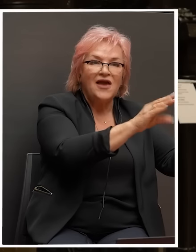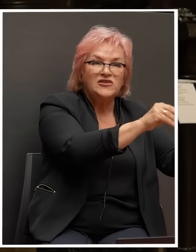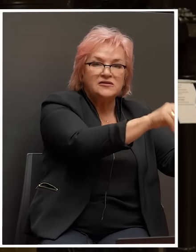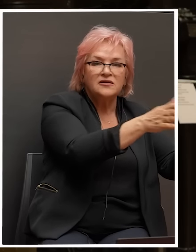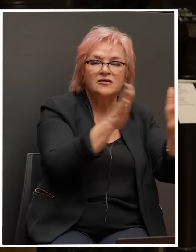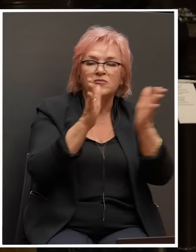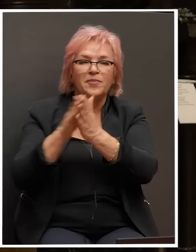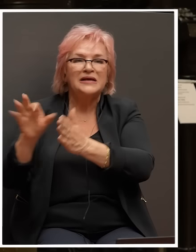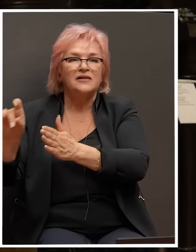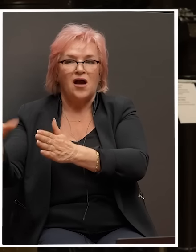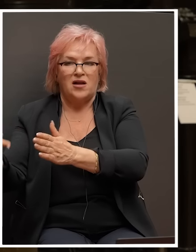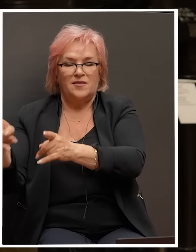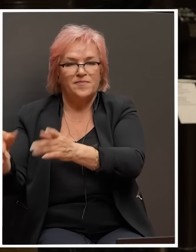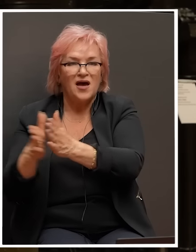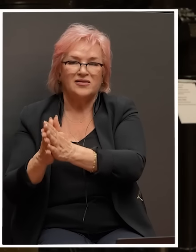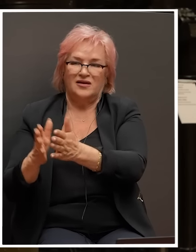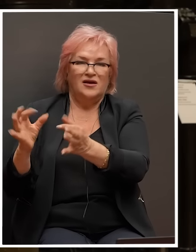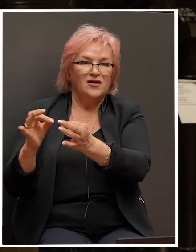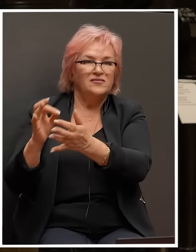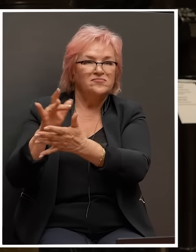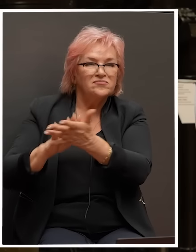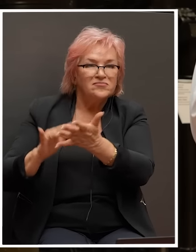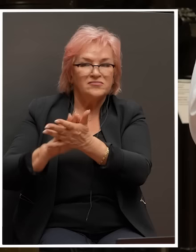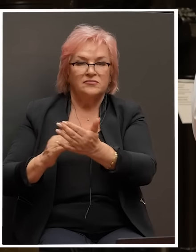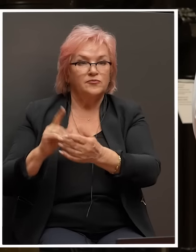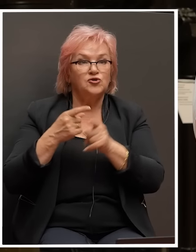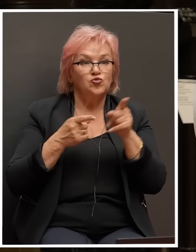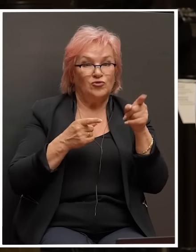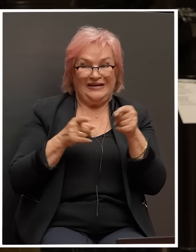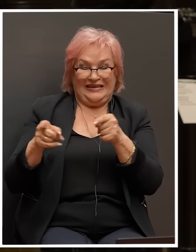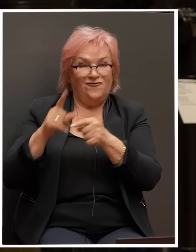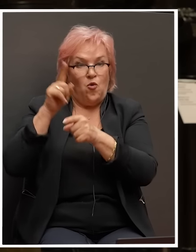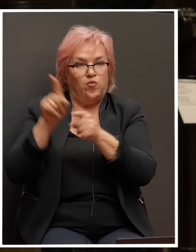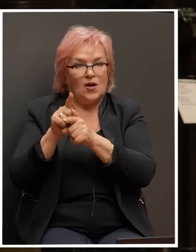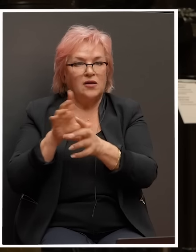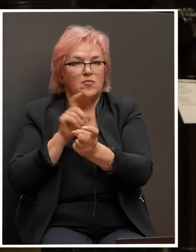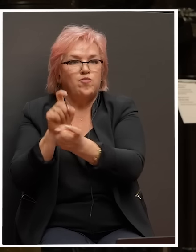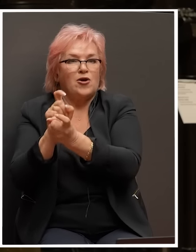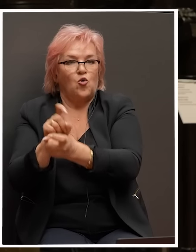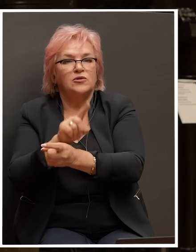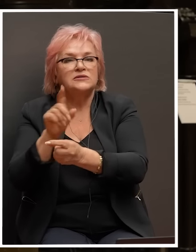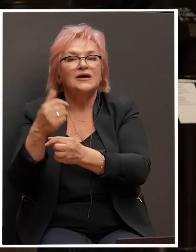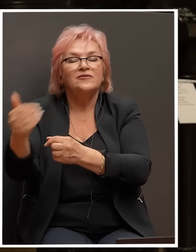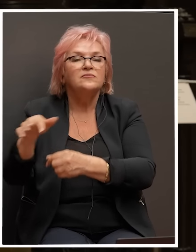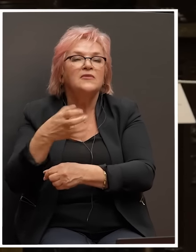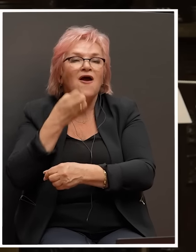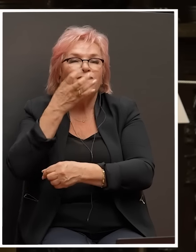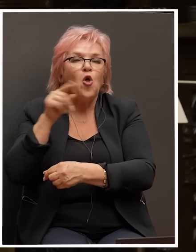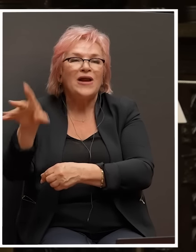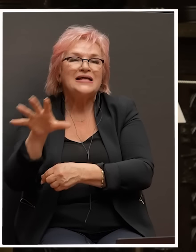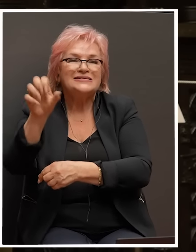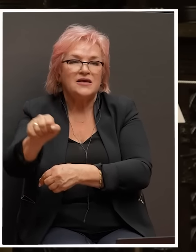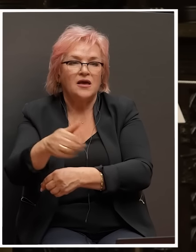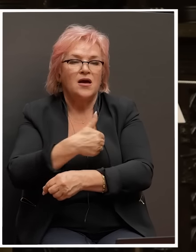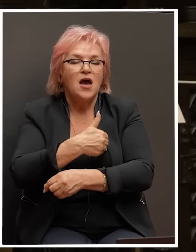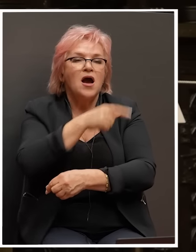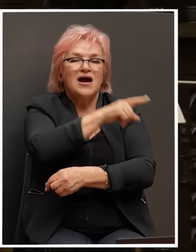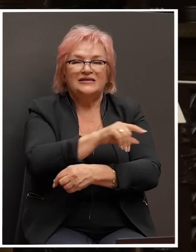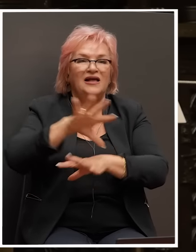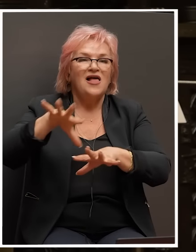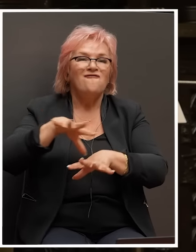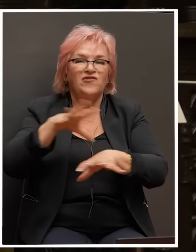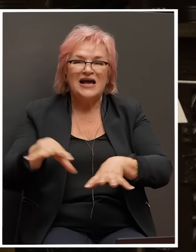попросил Карла V об одолжении. Дело в том, что его брат в этот момент боролся за Флоренцию. Он пытался сесть туда великим героем,